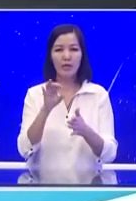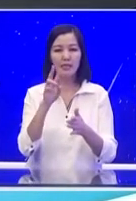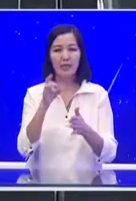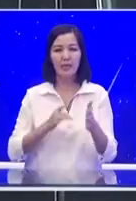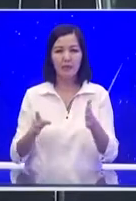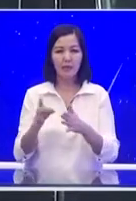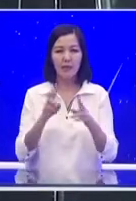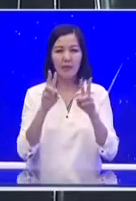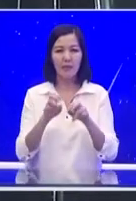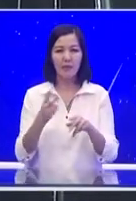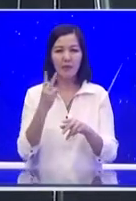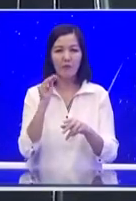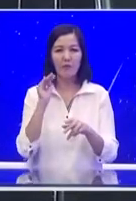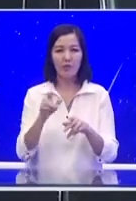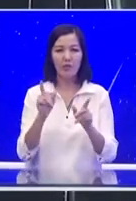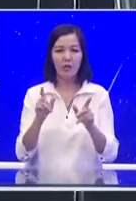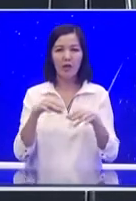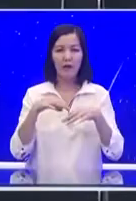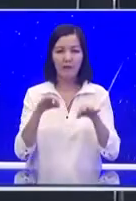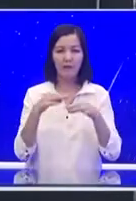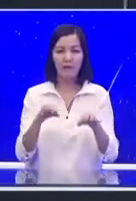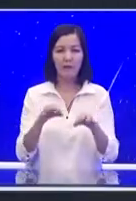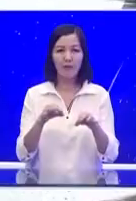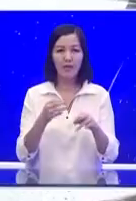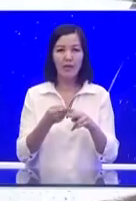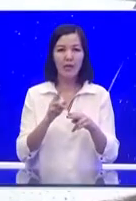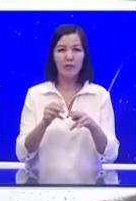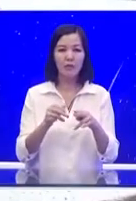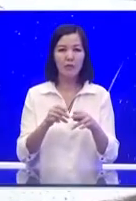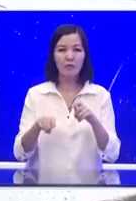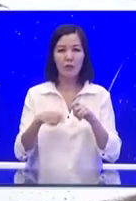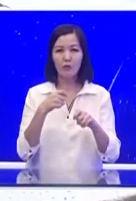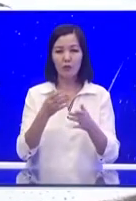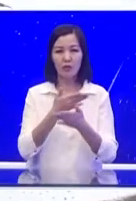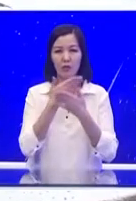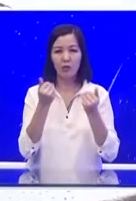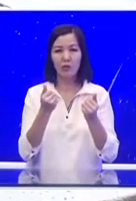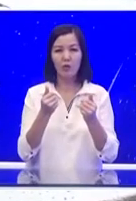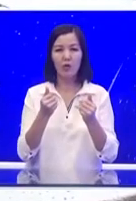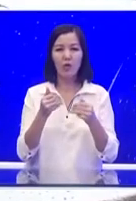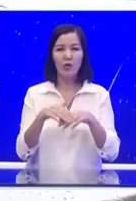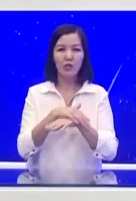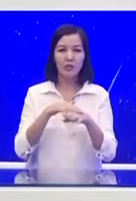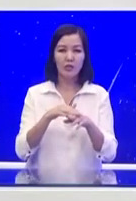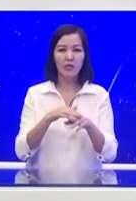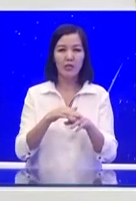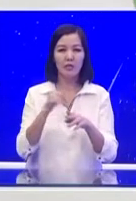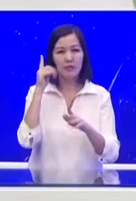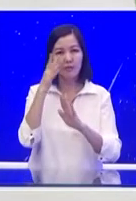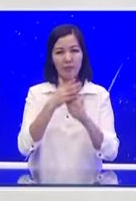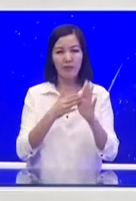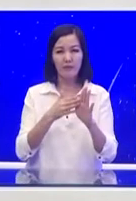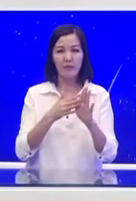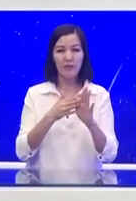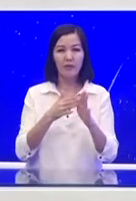Кельдинского района проверено более 2000 автомобилей. К этому часу нарушений там не выявлено, то есть жители отнеслись к